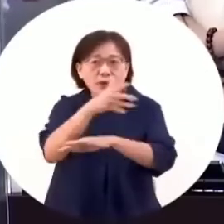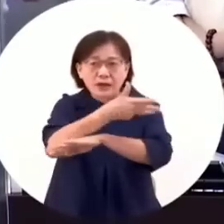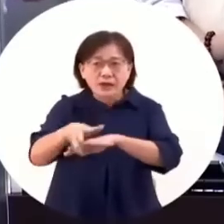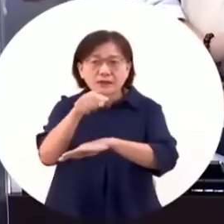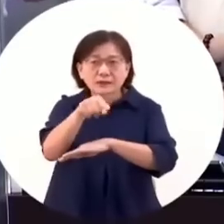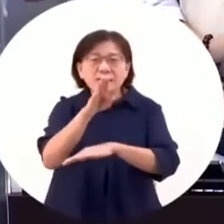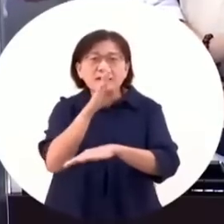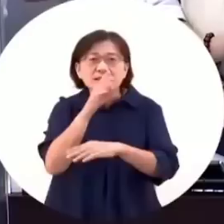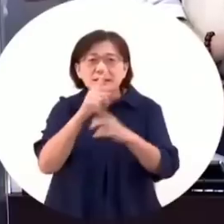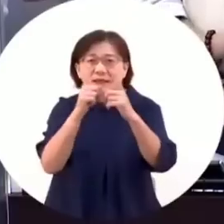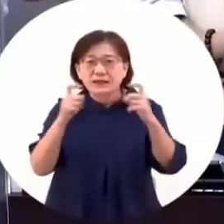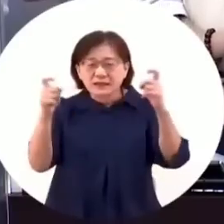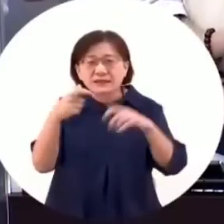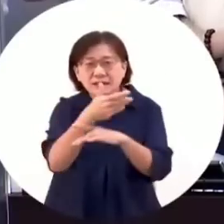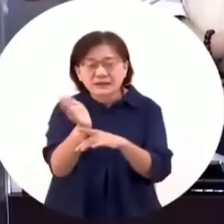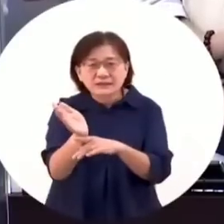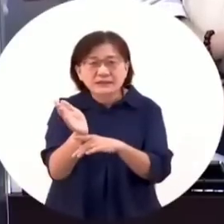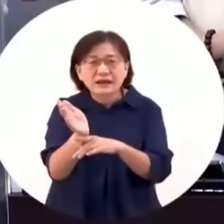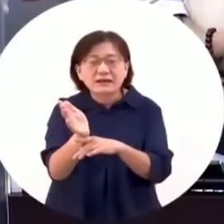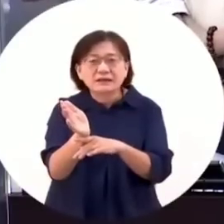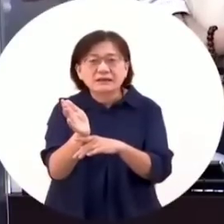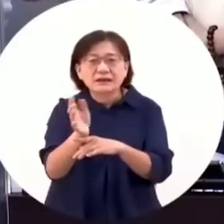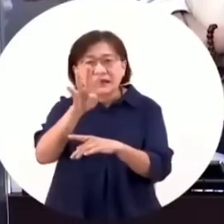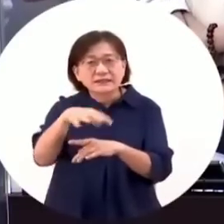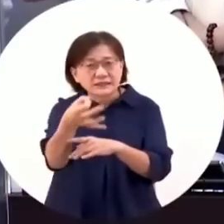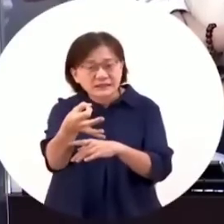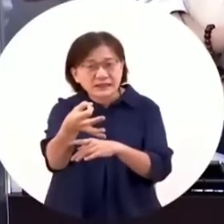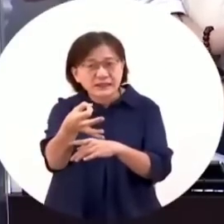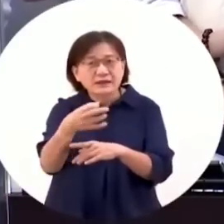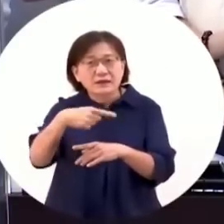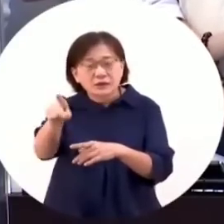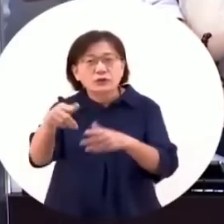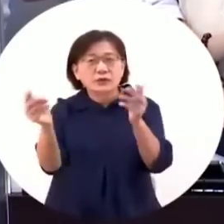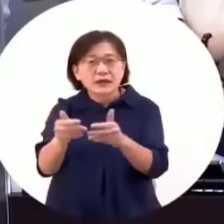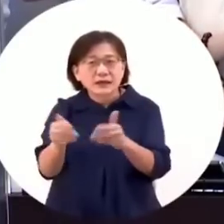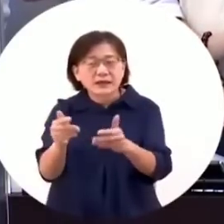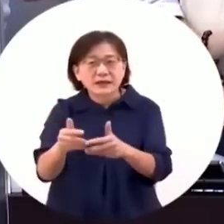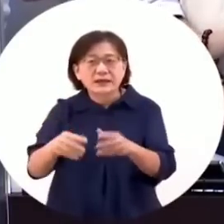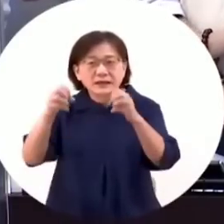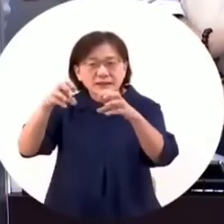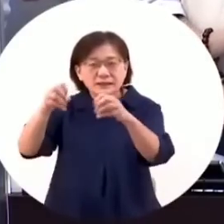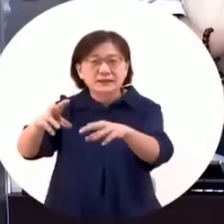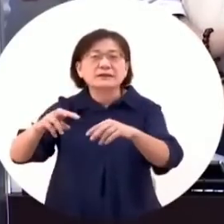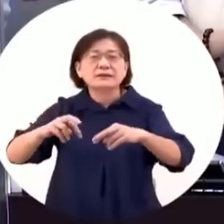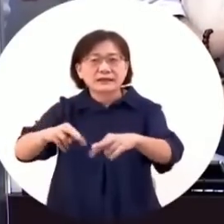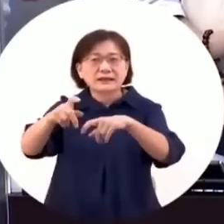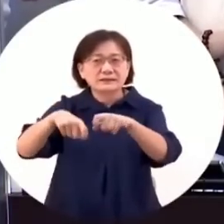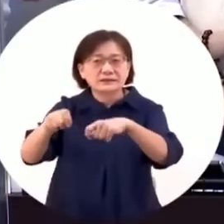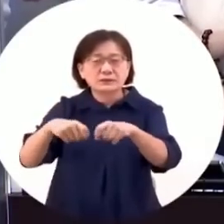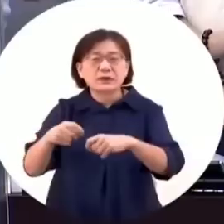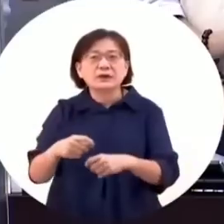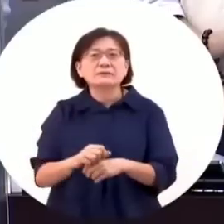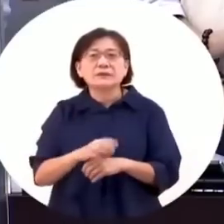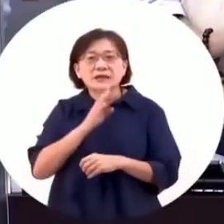用城乡风貌的钱，林清龙当年用城乡风貌的钱去做灯光改善计划，那时候营建署